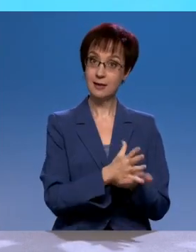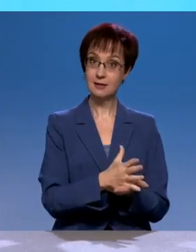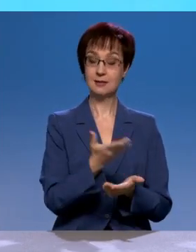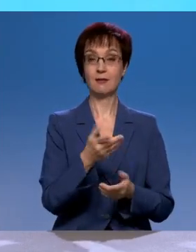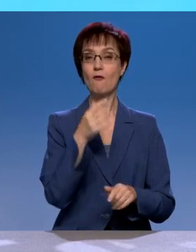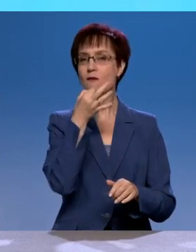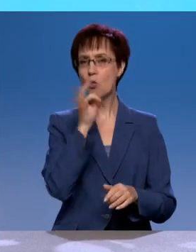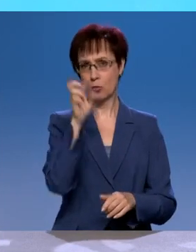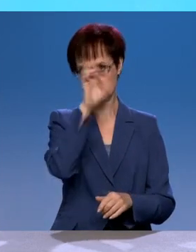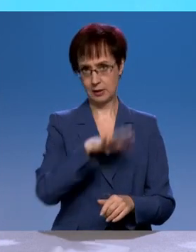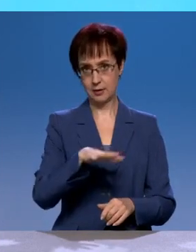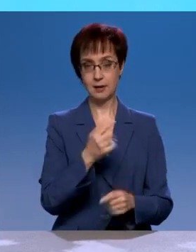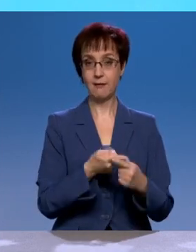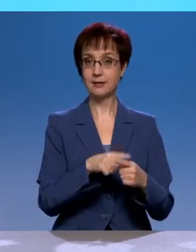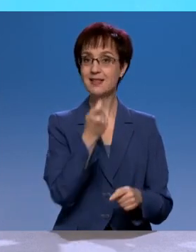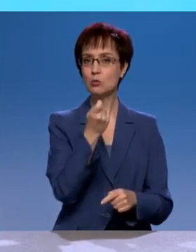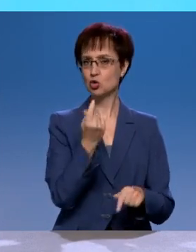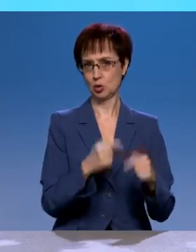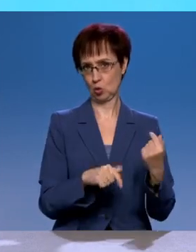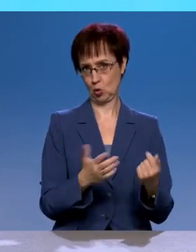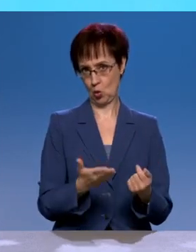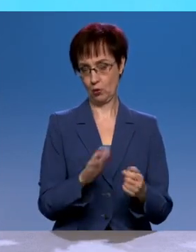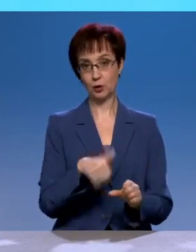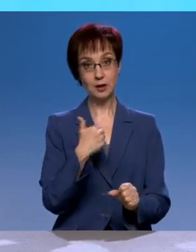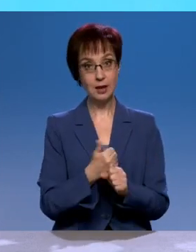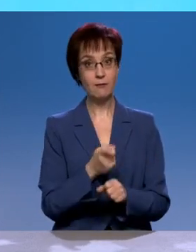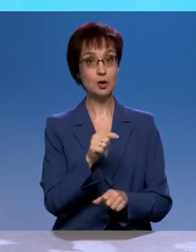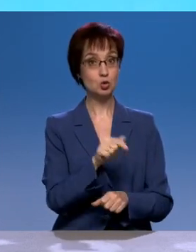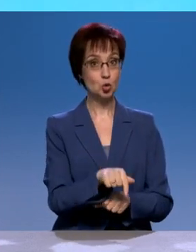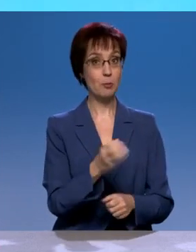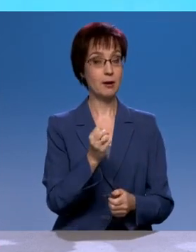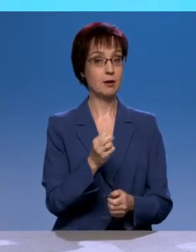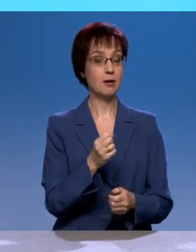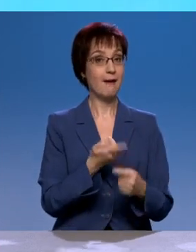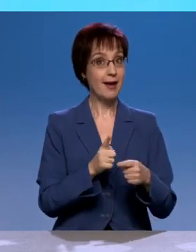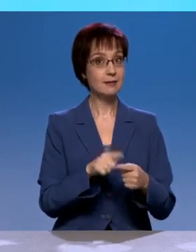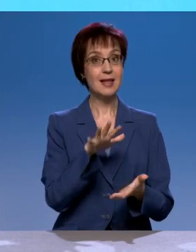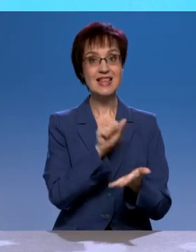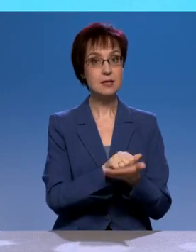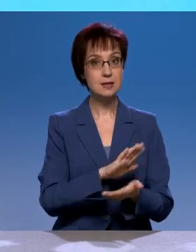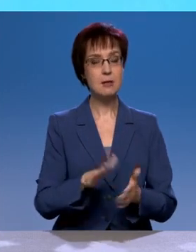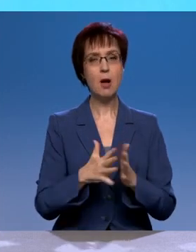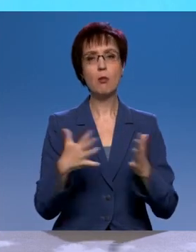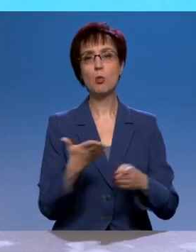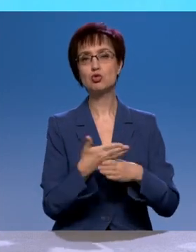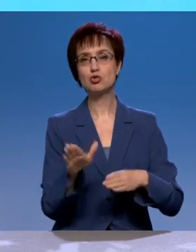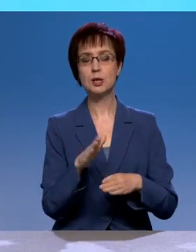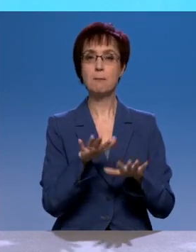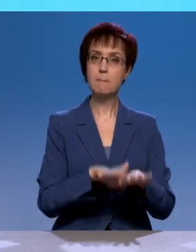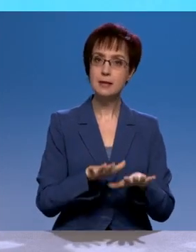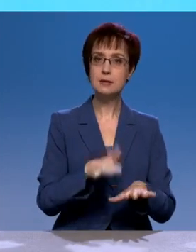чтобы вот это вот немного другое не занимало бы большую часть места, времени, внимания и